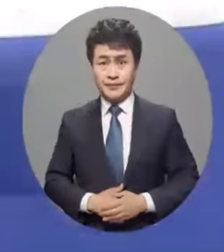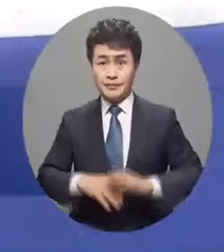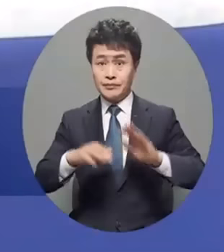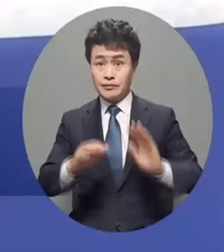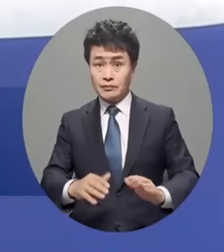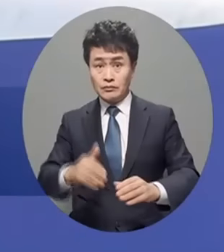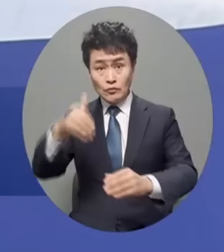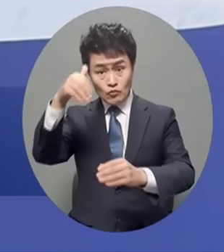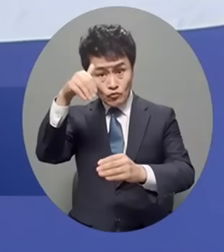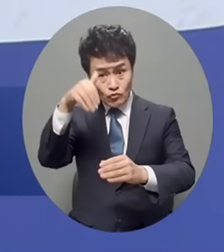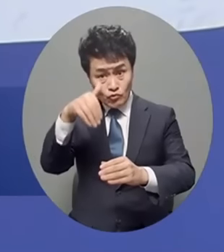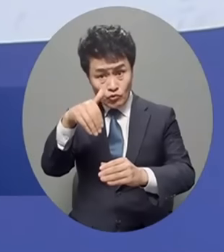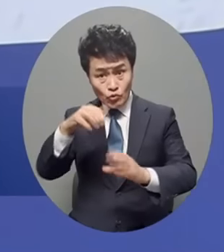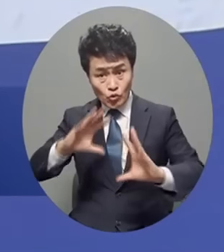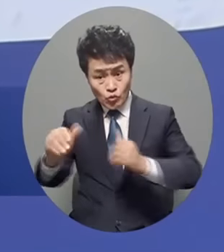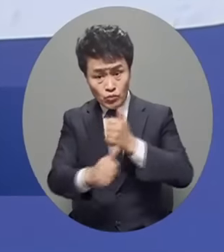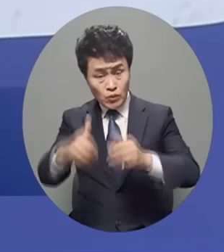투표로